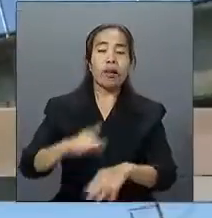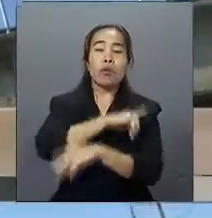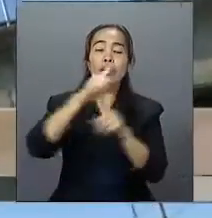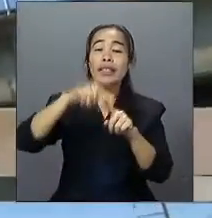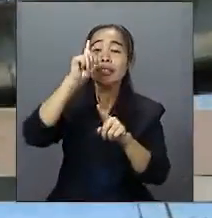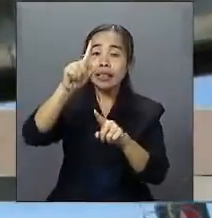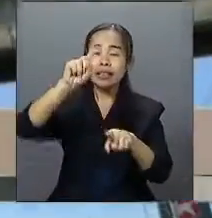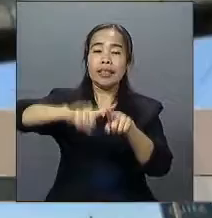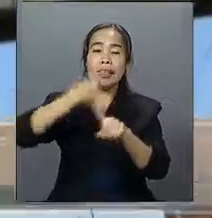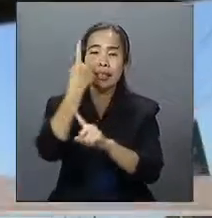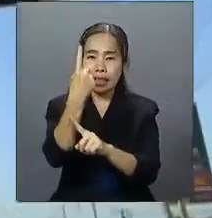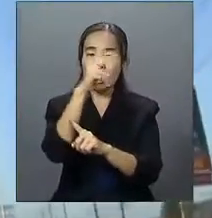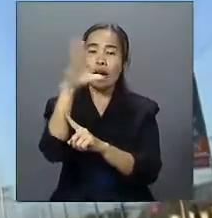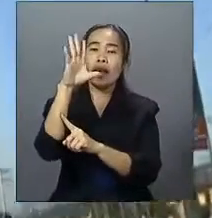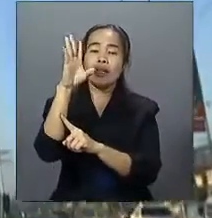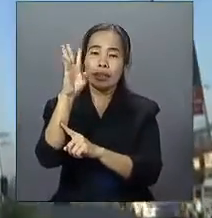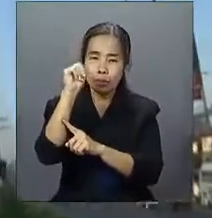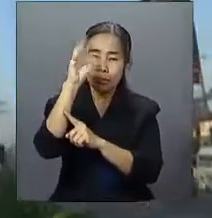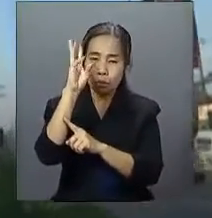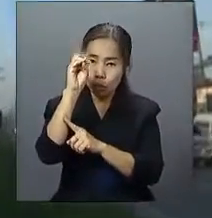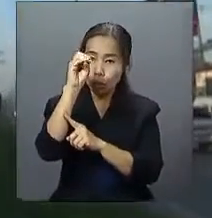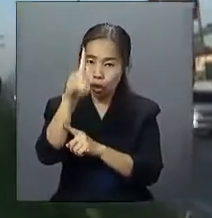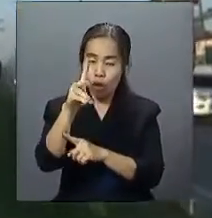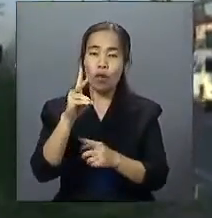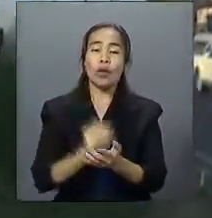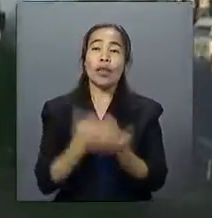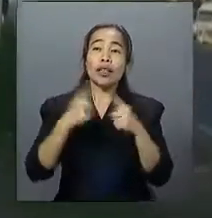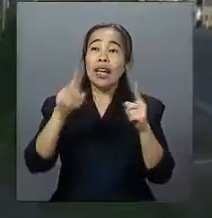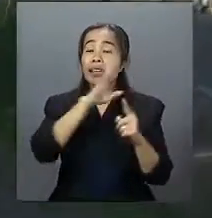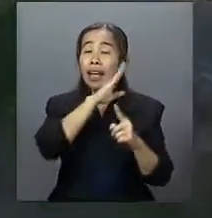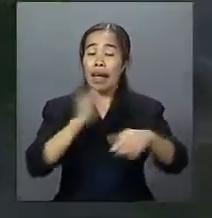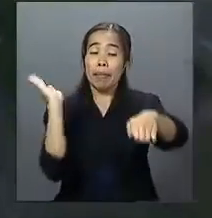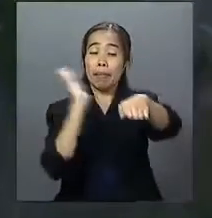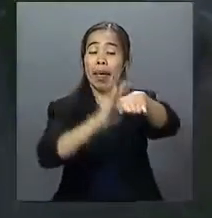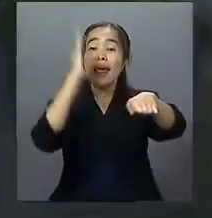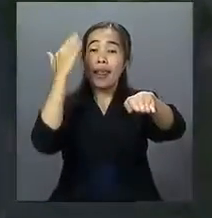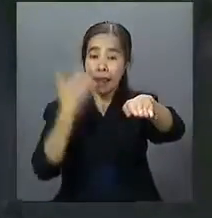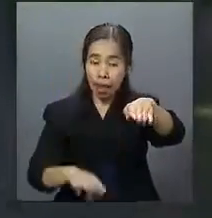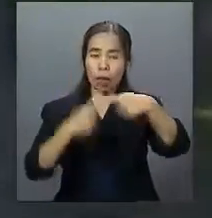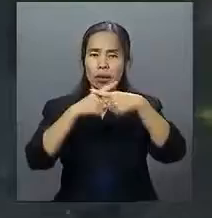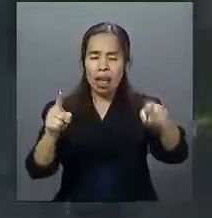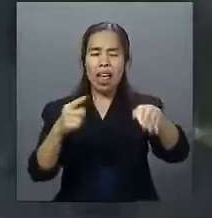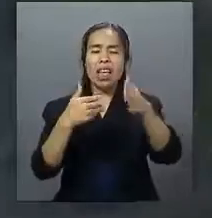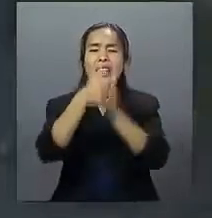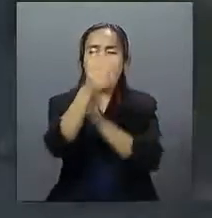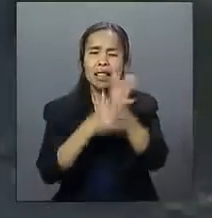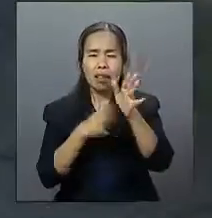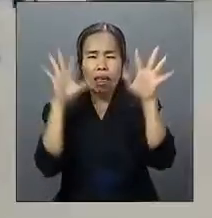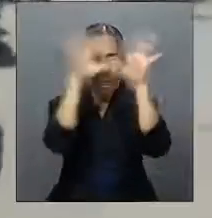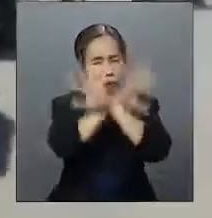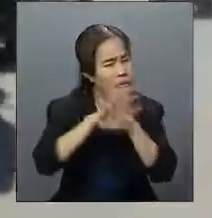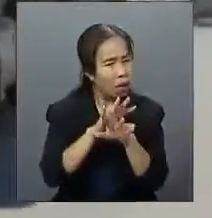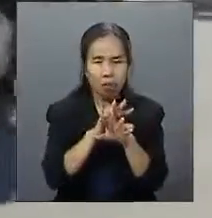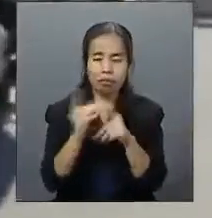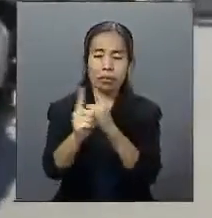ปี2562ค่ะส่วนกรณีที่ติดตั้งแผ่นสะท้อนแสงแล้วแต่ใช้วัสดุหรือสีไม่เป็นไปตามที่กำหน